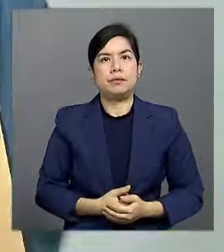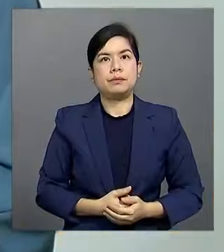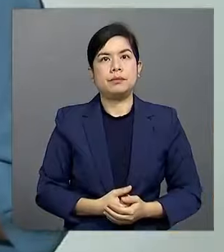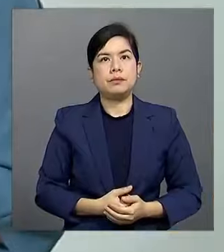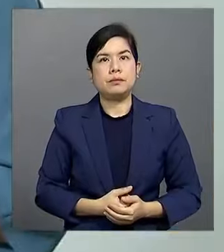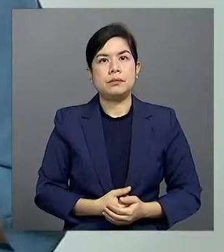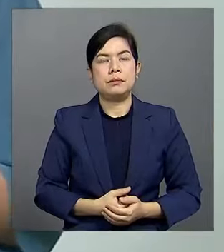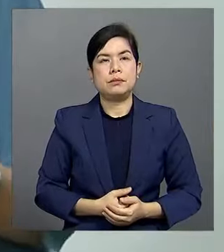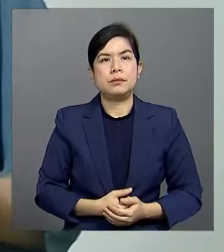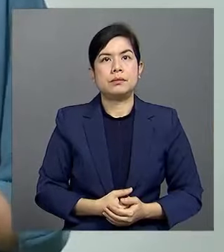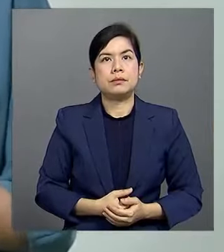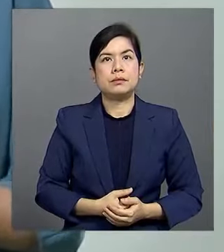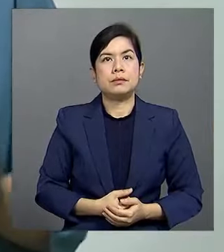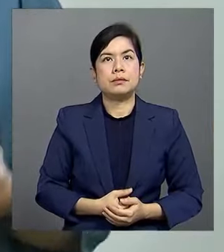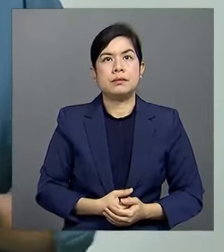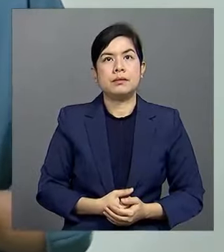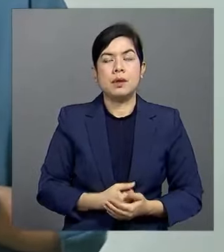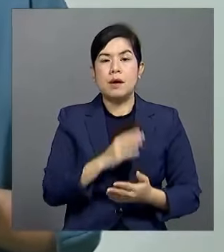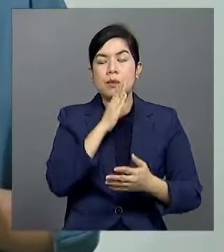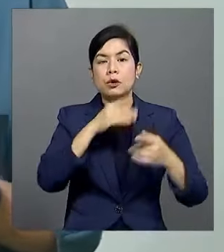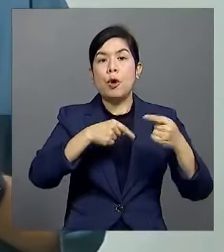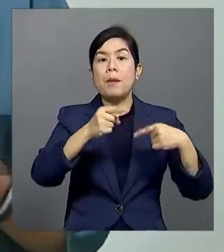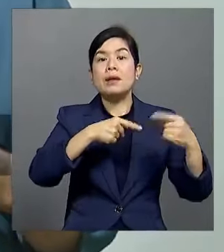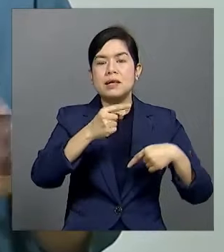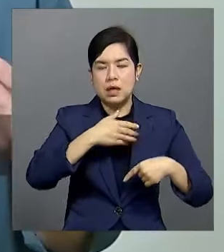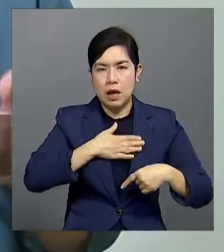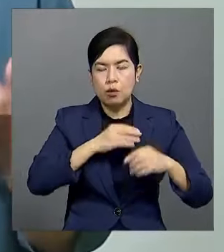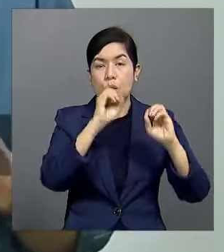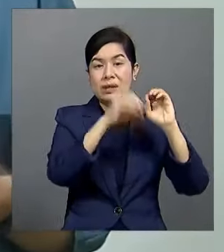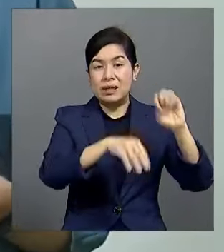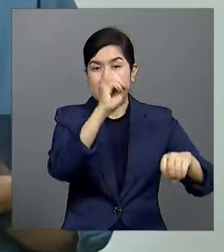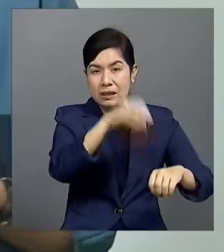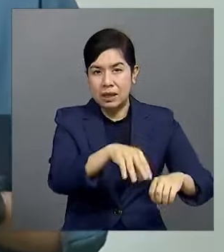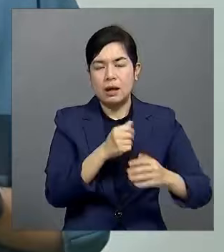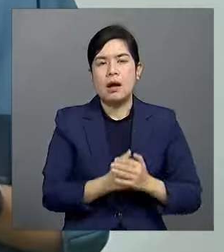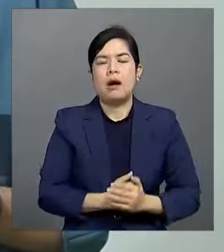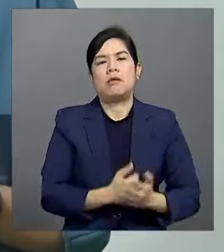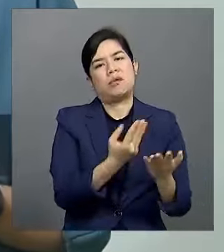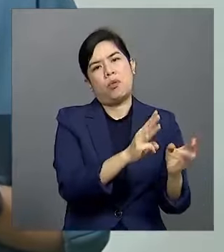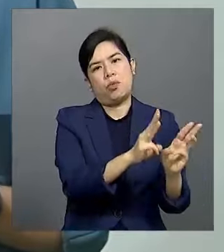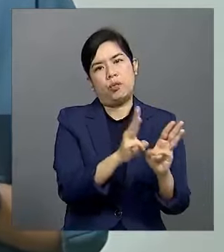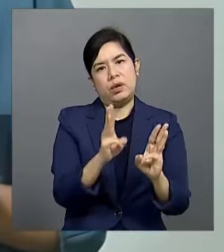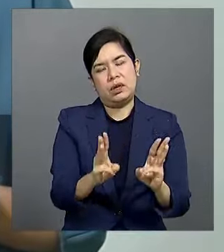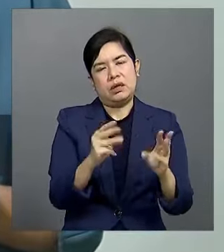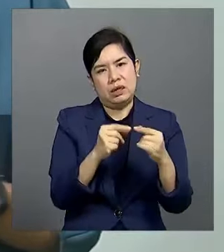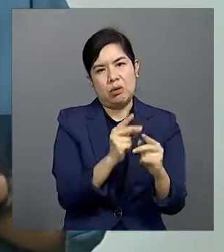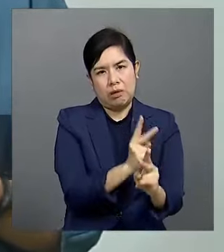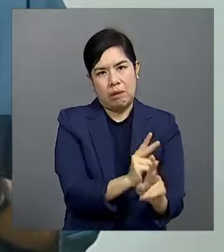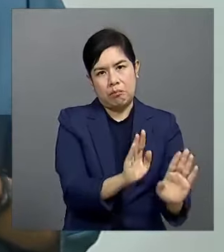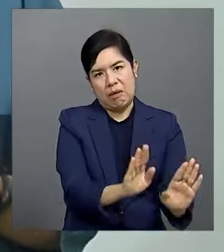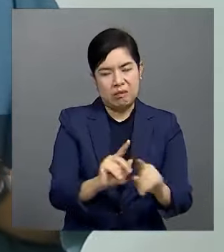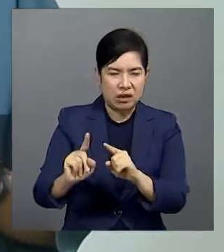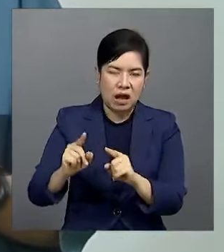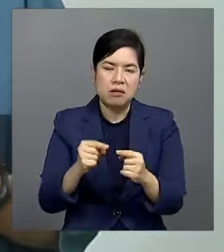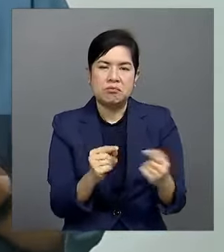เวลาเราทิ้งมันไปแล้วเนื่องจากเราไม่มีระบบการจัดเก็บที่ดีเนี่ยมันก็จะเริ่มแตกตัวเป็นไมโครพลาสติกไมโครพลาสติกเนี่ยก็คือ